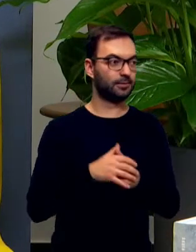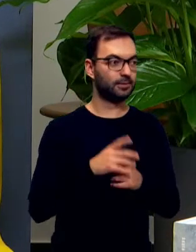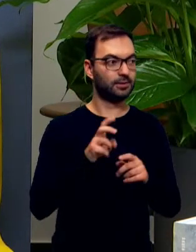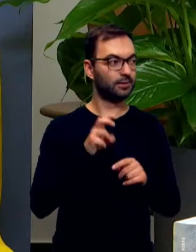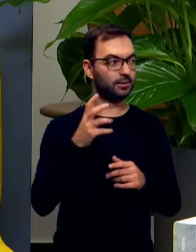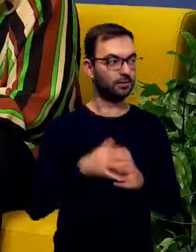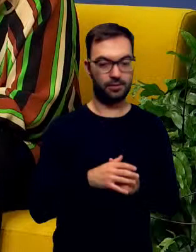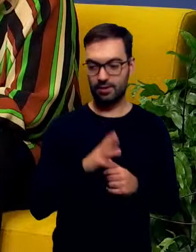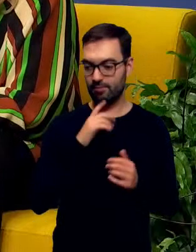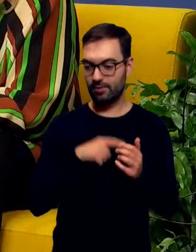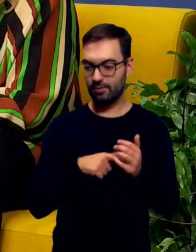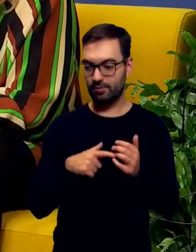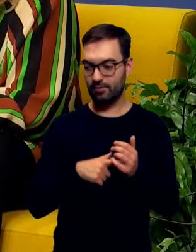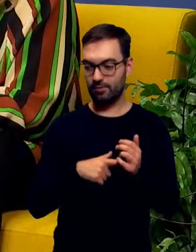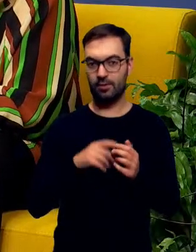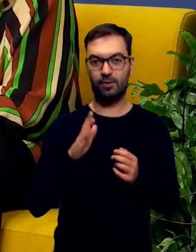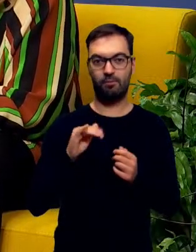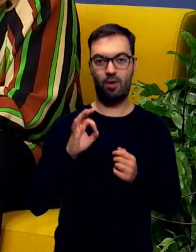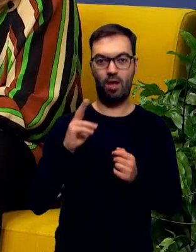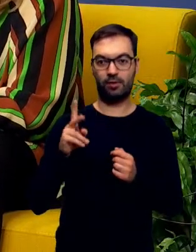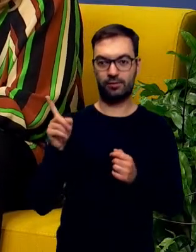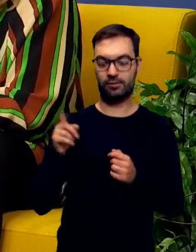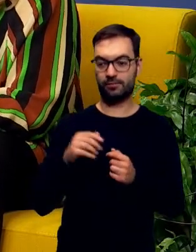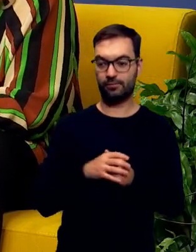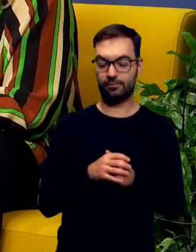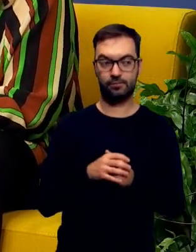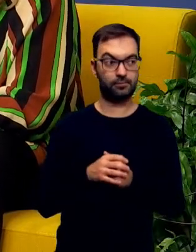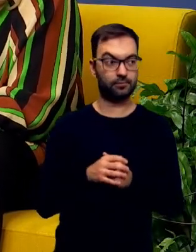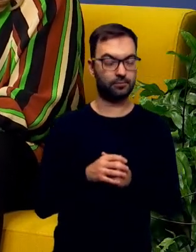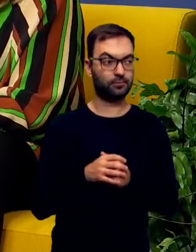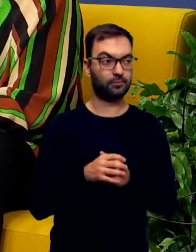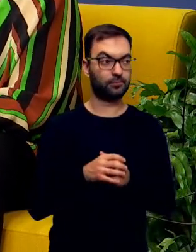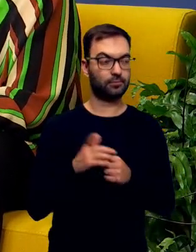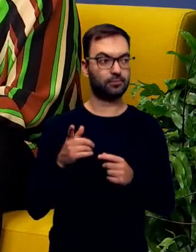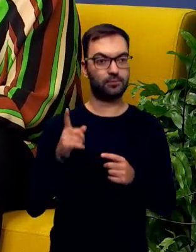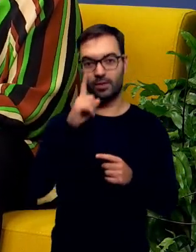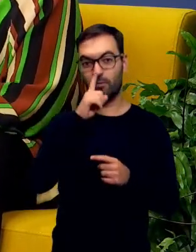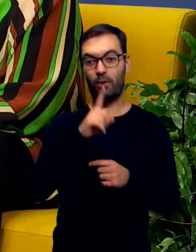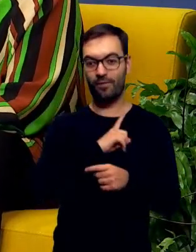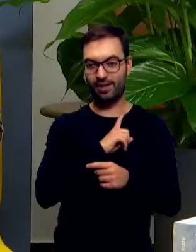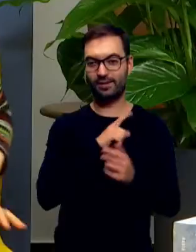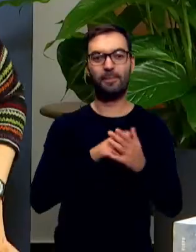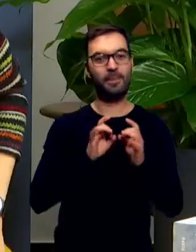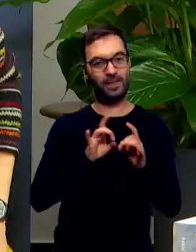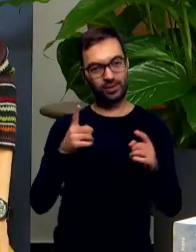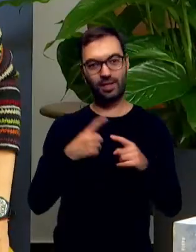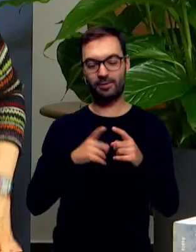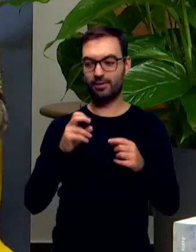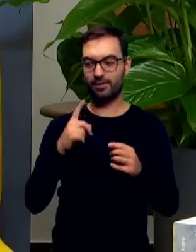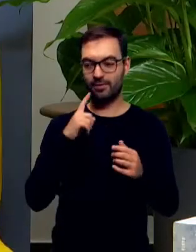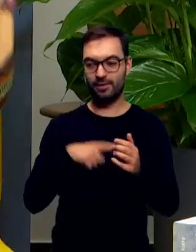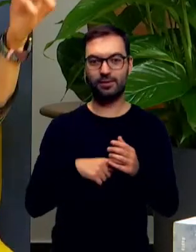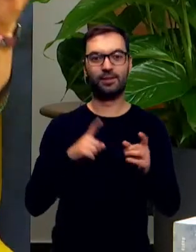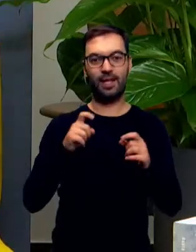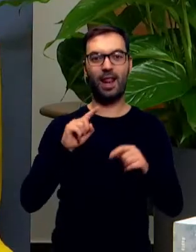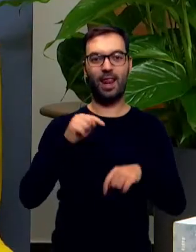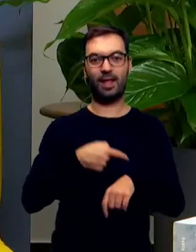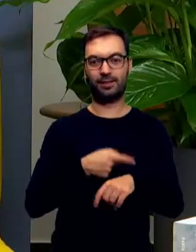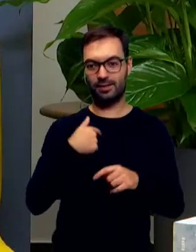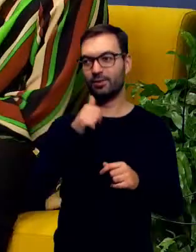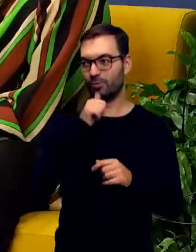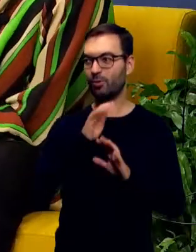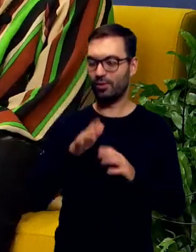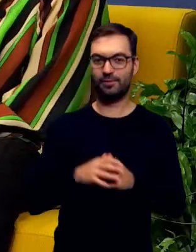żeby wejść? To chyba tutaj Bolek bo to będzie, panie Bolku, walor profilaktyczny, dobrze, walor pedagogiczny. Rozpoczynamy lekcję.